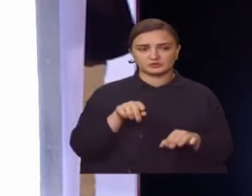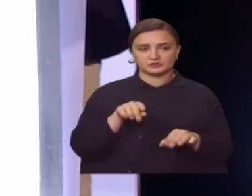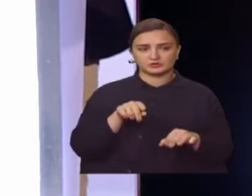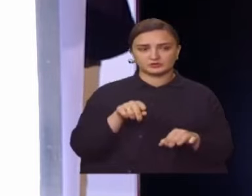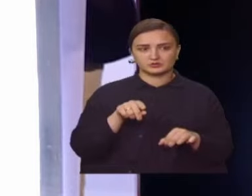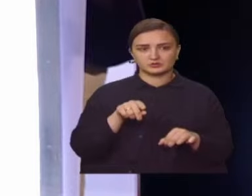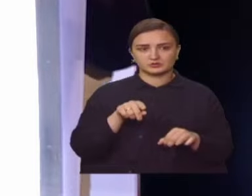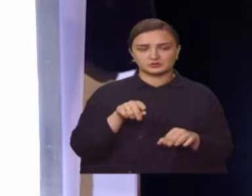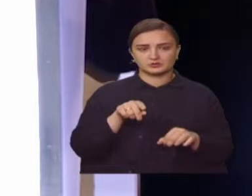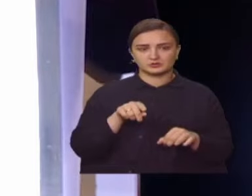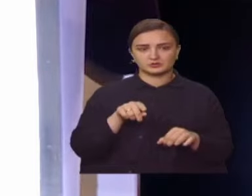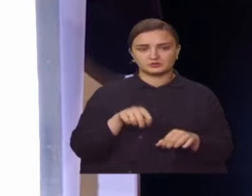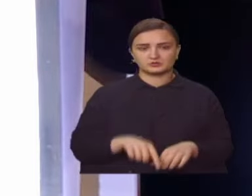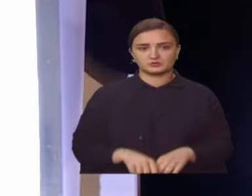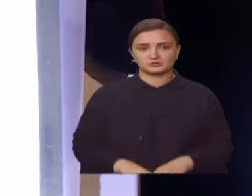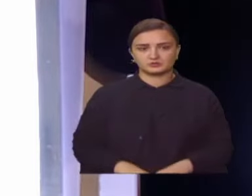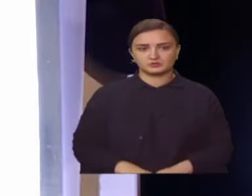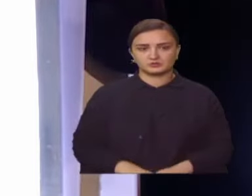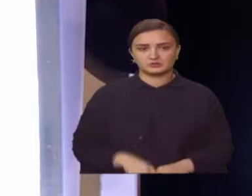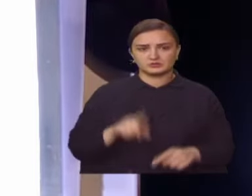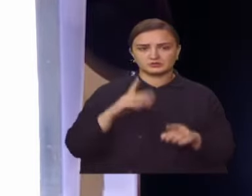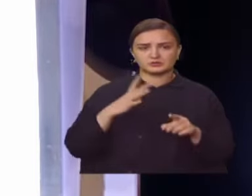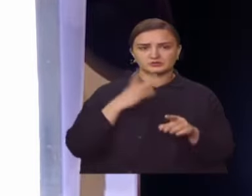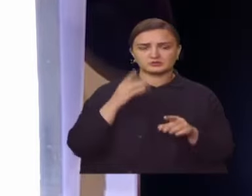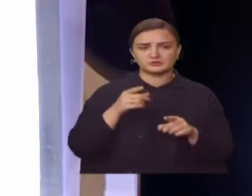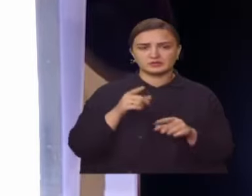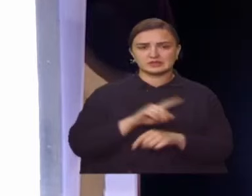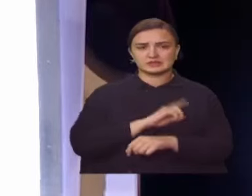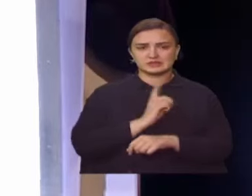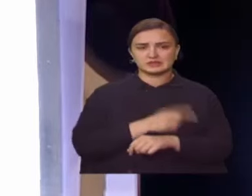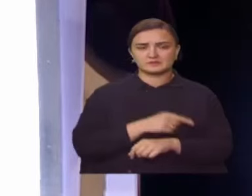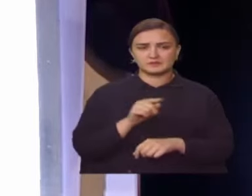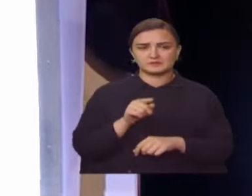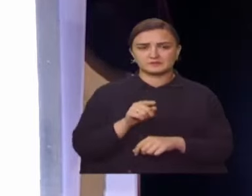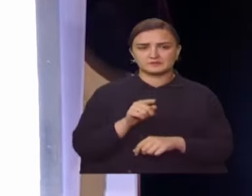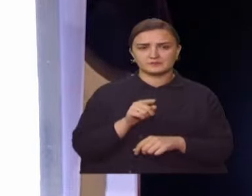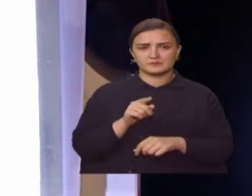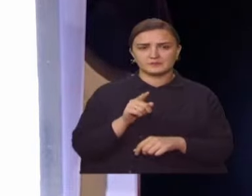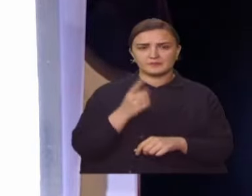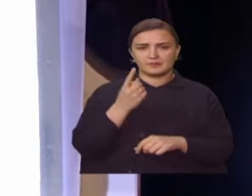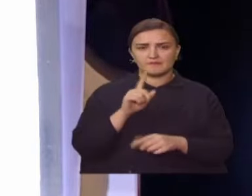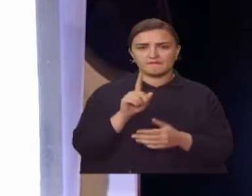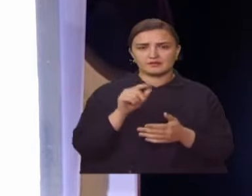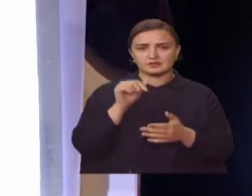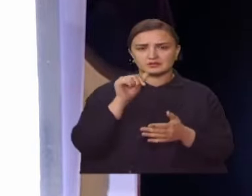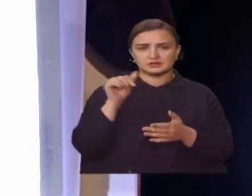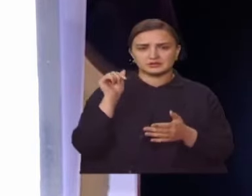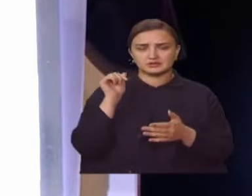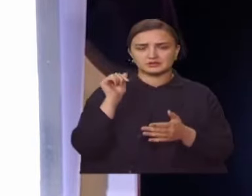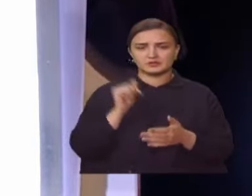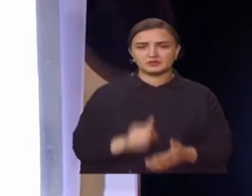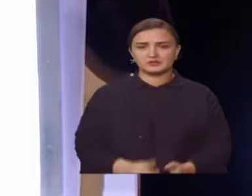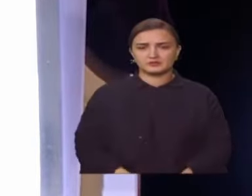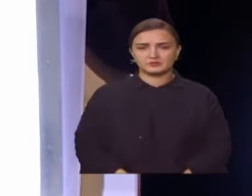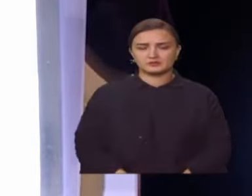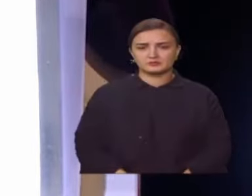რა იარაღი გვიყიდიან, რა გავკეთებიათ გაძლიერების ჯარის და დაფინანსოთ რა ის ერთი საწყალი ზონა, რომელიც წინათო აფრინდა და მე მგონი